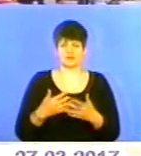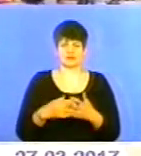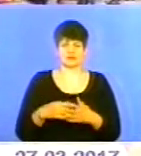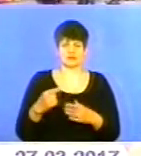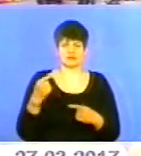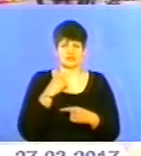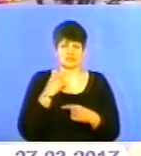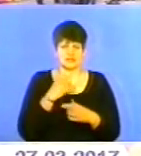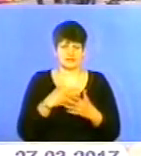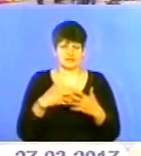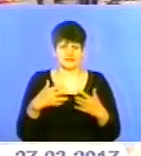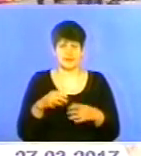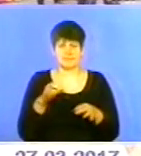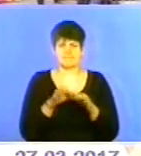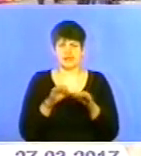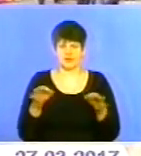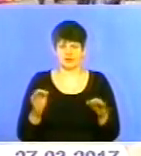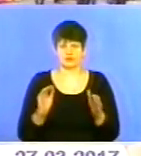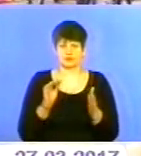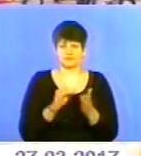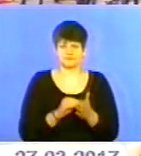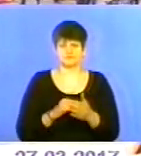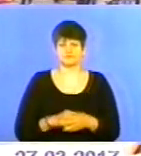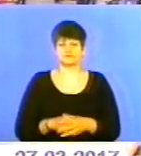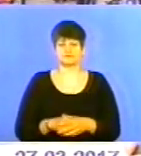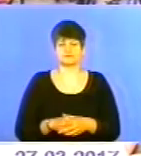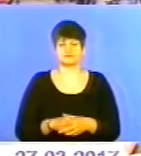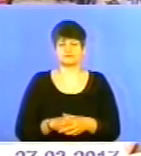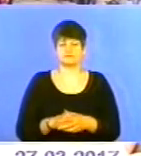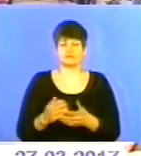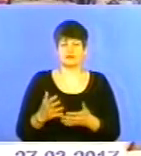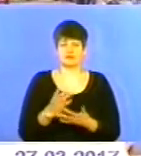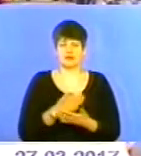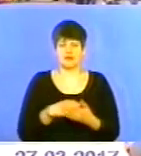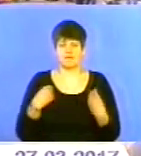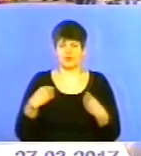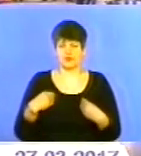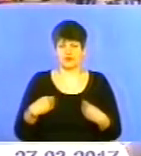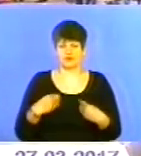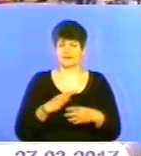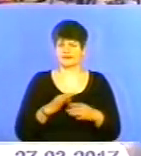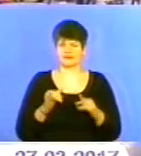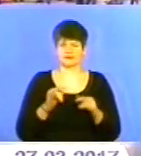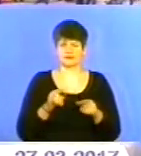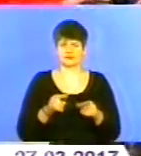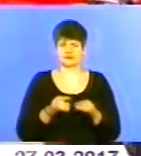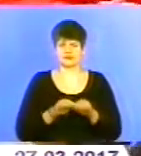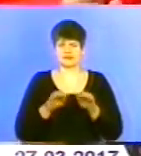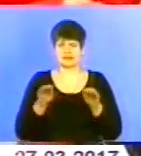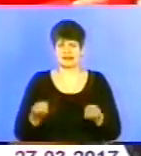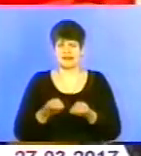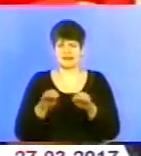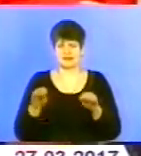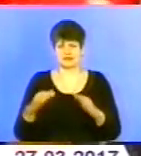вироби, макарони додаємо, щоб було сутніше. Збираємо одяг, наприклад, для того, щоб перестеляти буде.